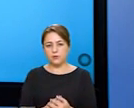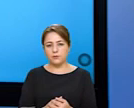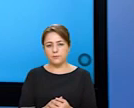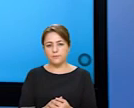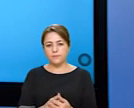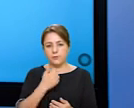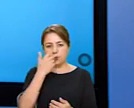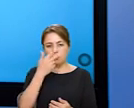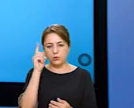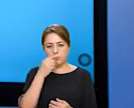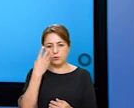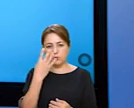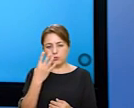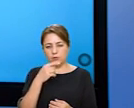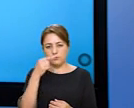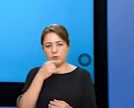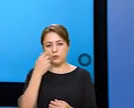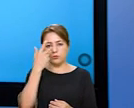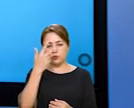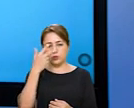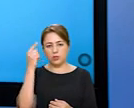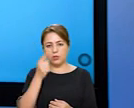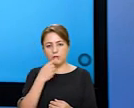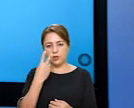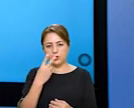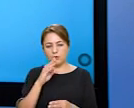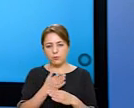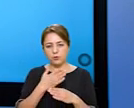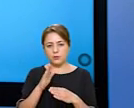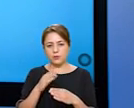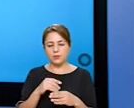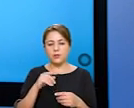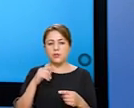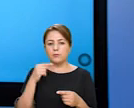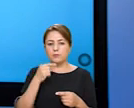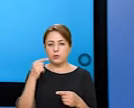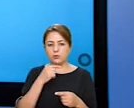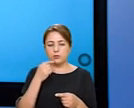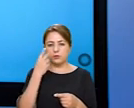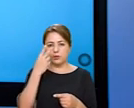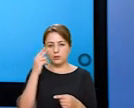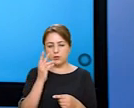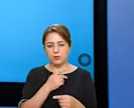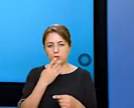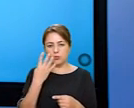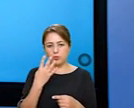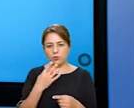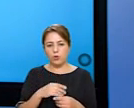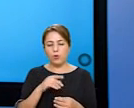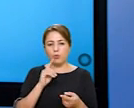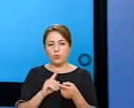Demak, 3/4 ni minus 3/2 ga bo'lsak, minus 2/4 qo'shdik 3/1 ga.